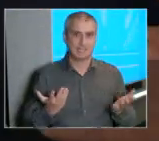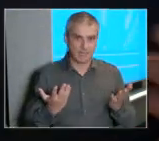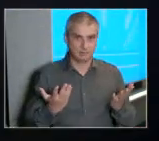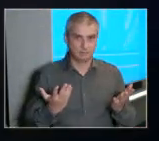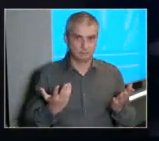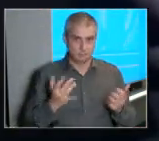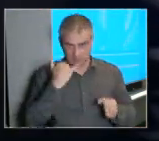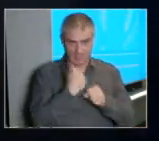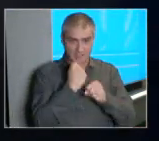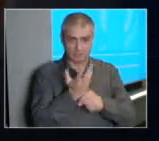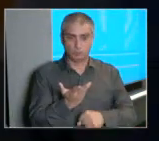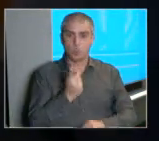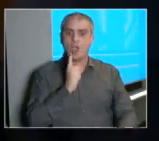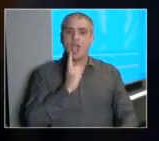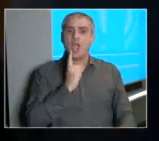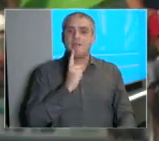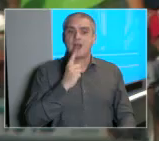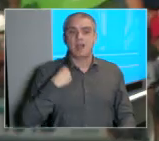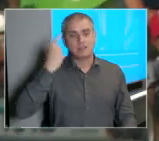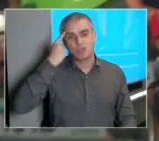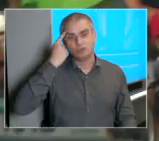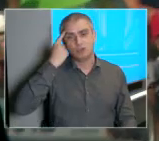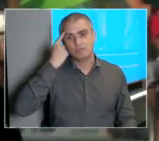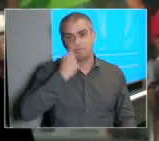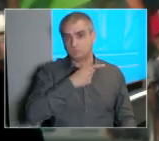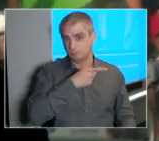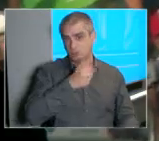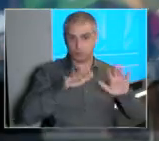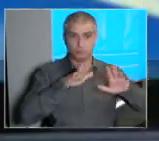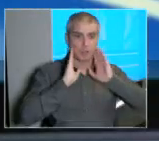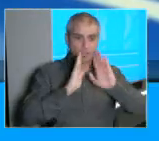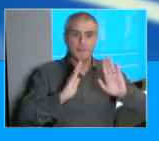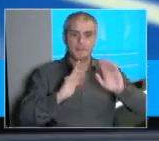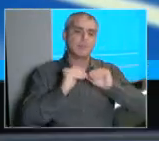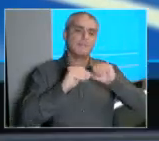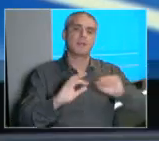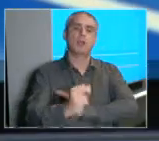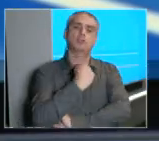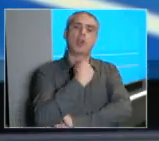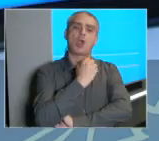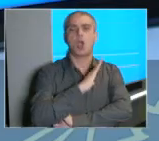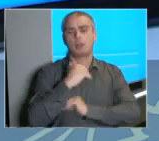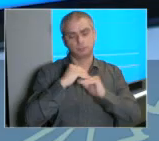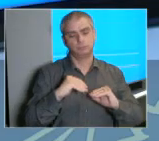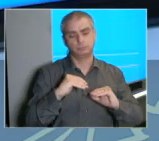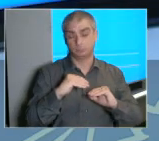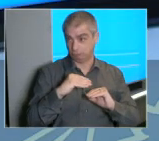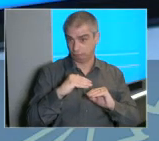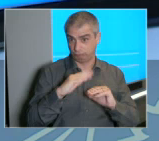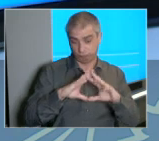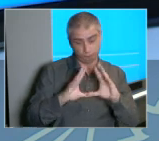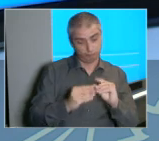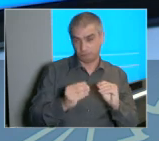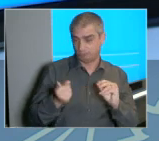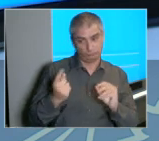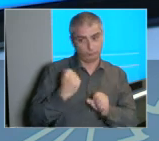לא יתבצע, אבל נדמה לי שהוא מאמין במגבלות הכוח, ונדמה לי שבסך הכל